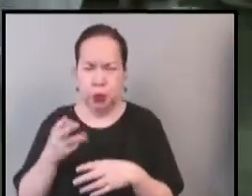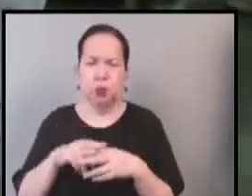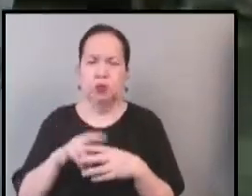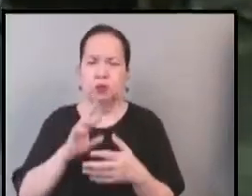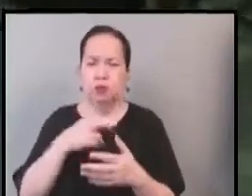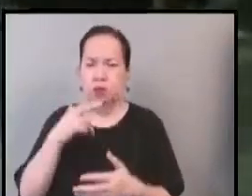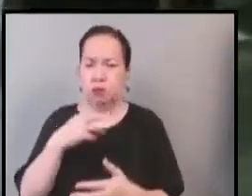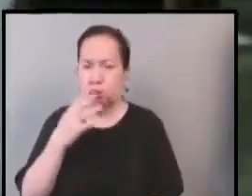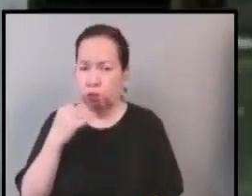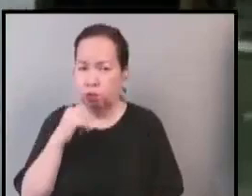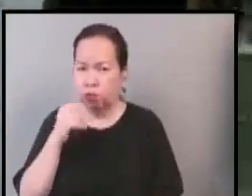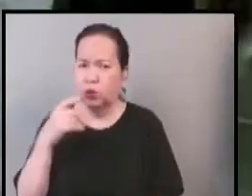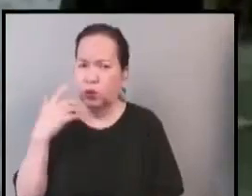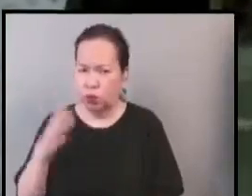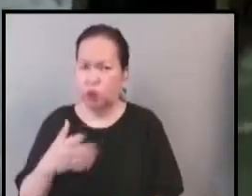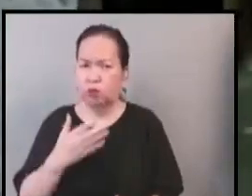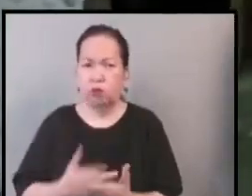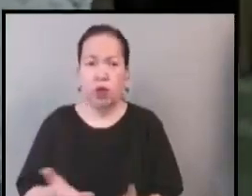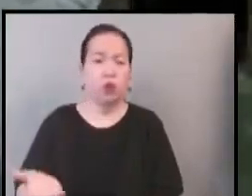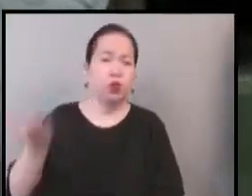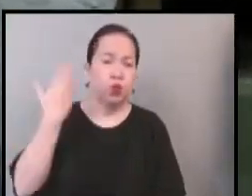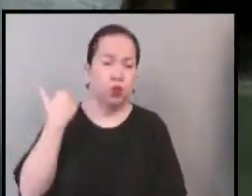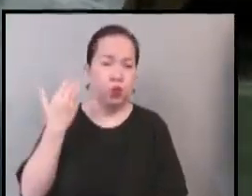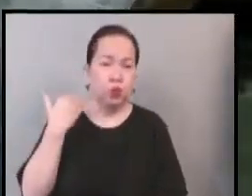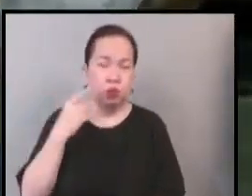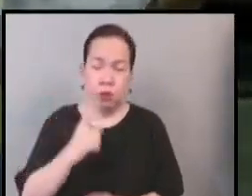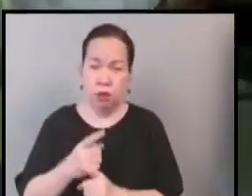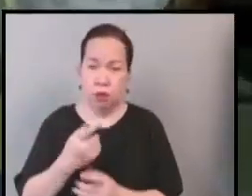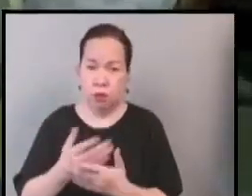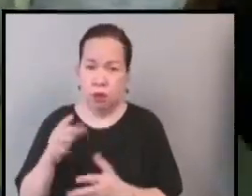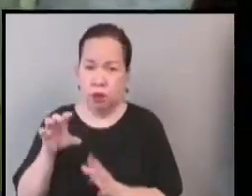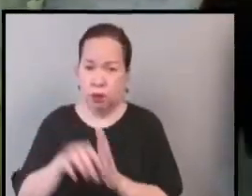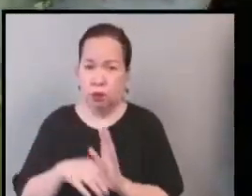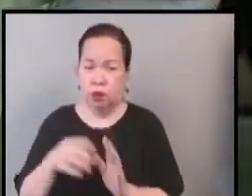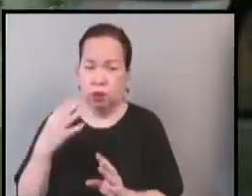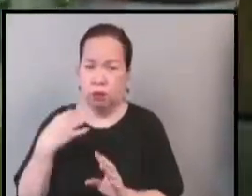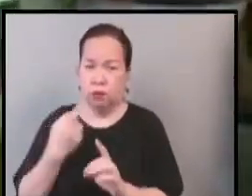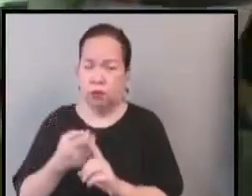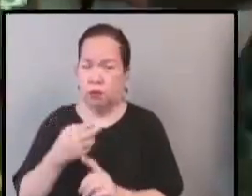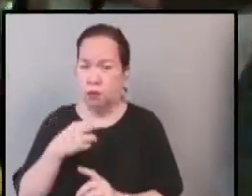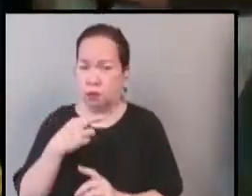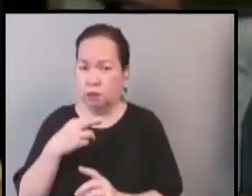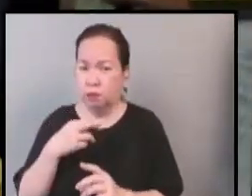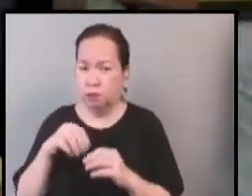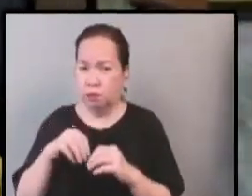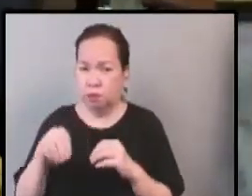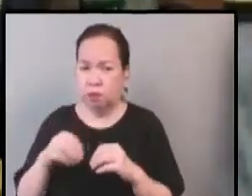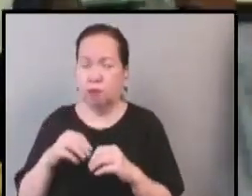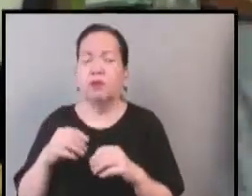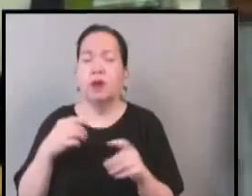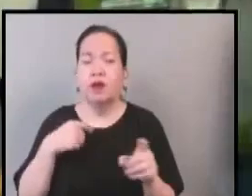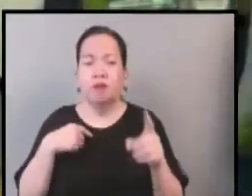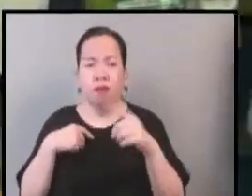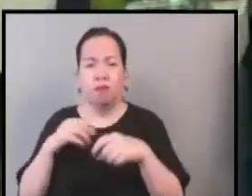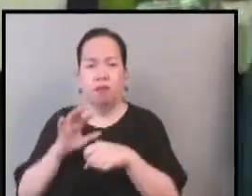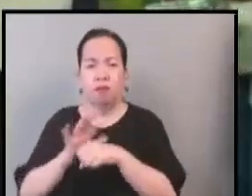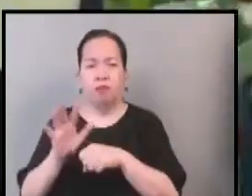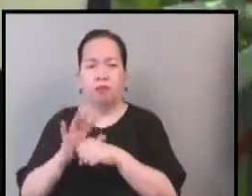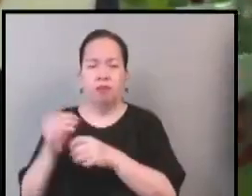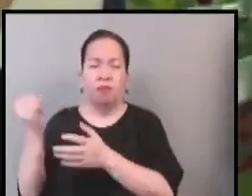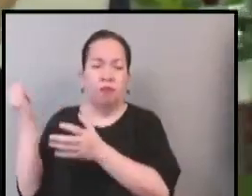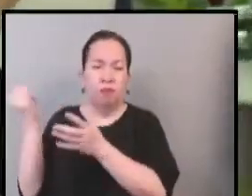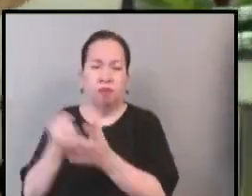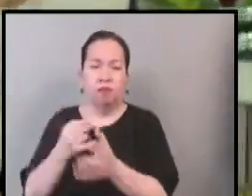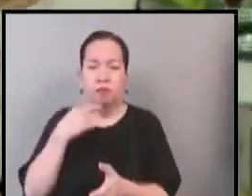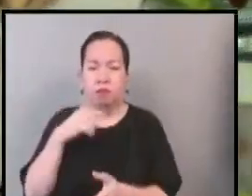nabili naman umano ito sa mas mababang presyo sa mga magsasaka. May supply din umano ng imported na bigas sa mga bodega